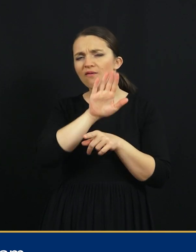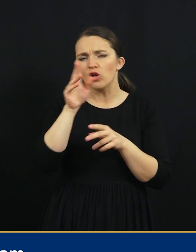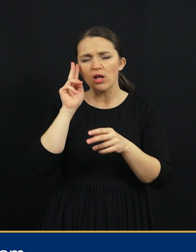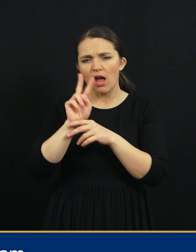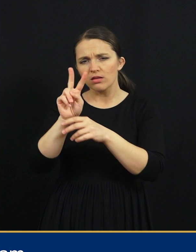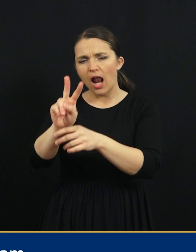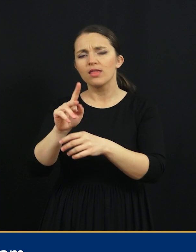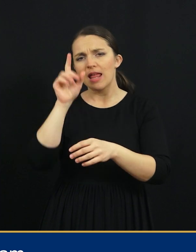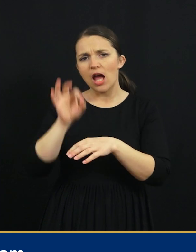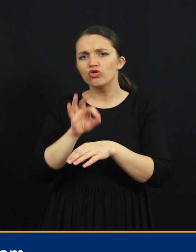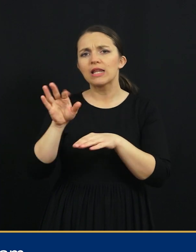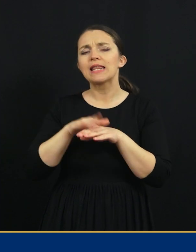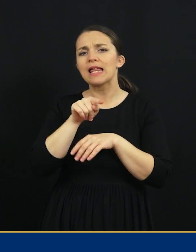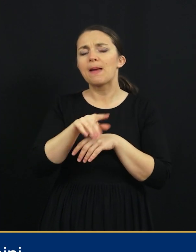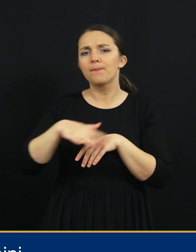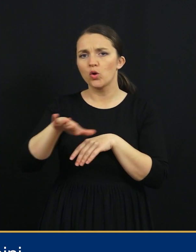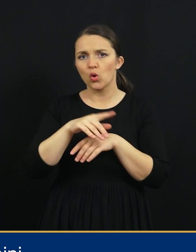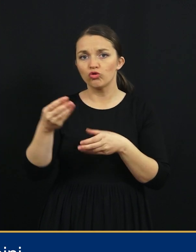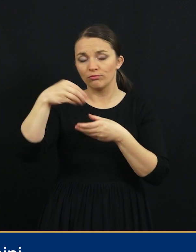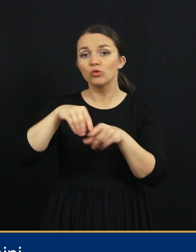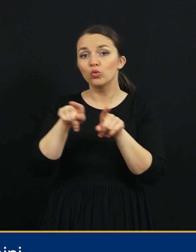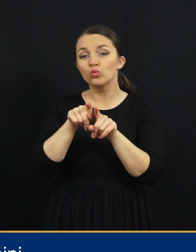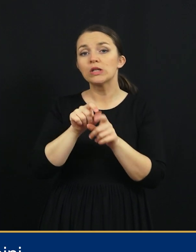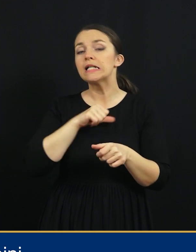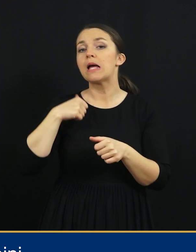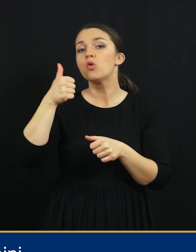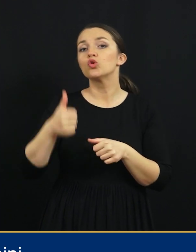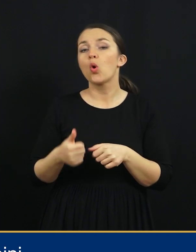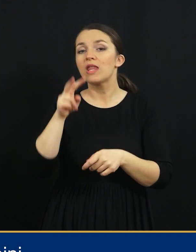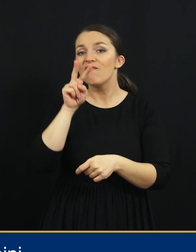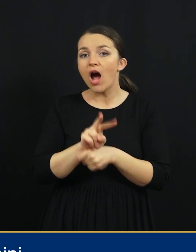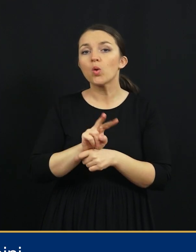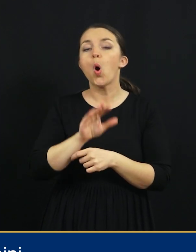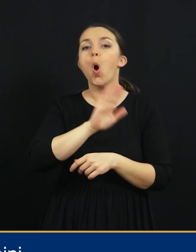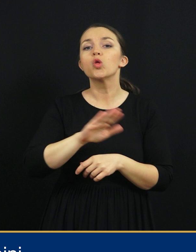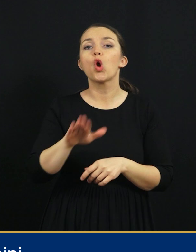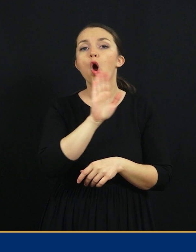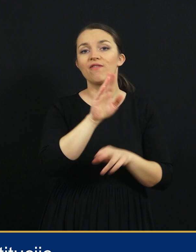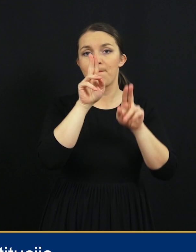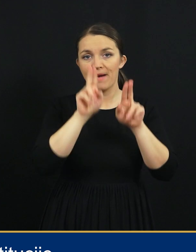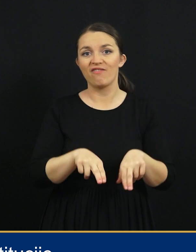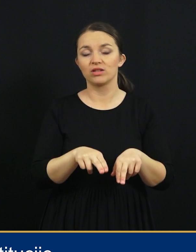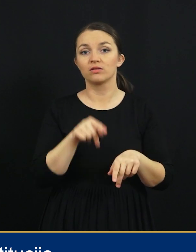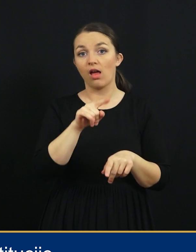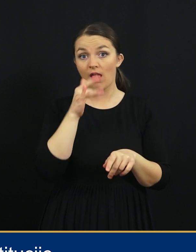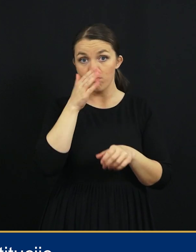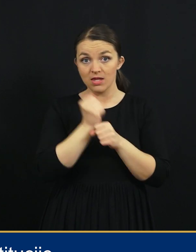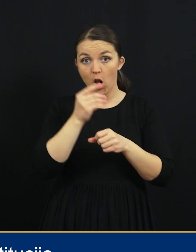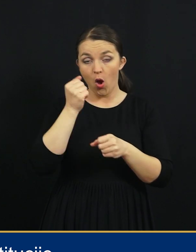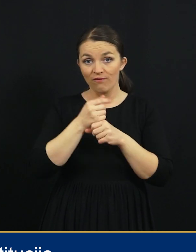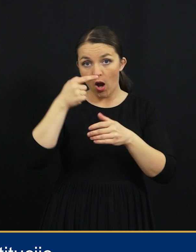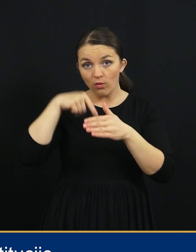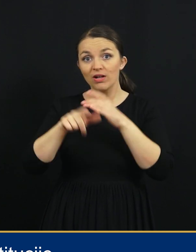nadaljne načrte na tem področju, med katerimi je samostojni varuh otrokovih pravic, ki naj bi deloval v